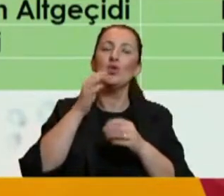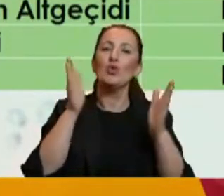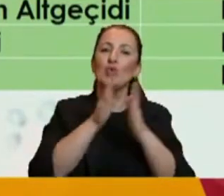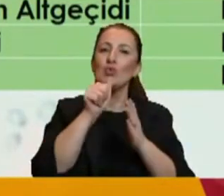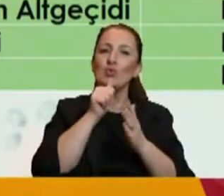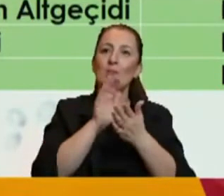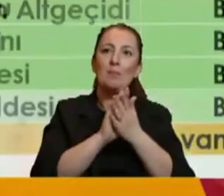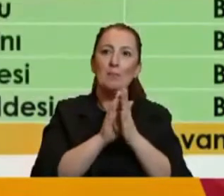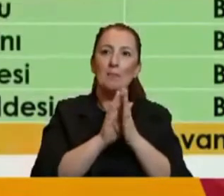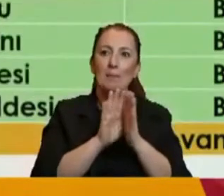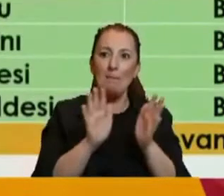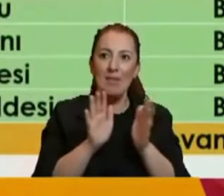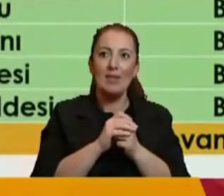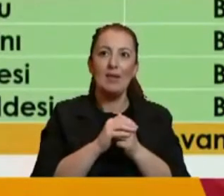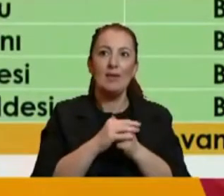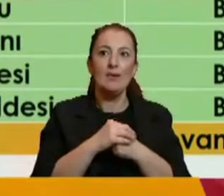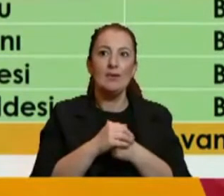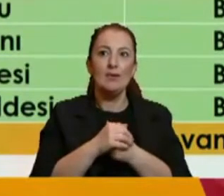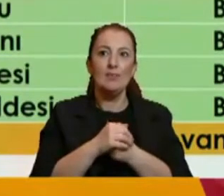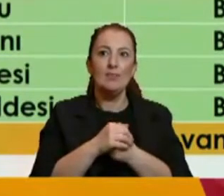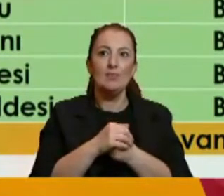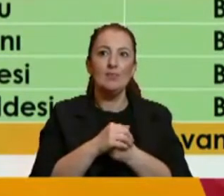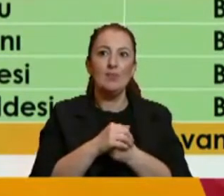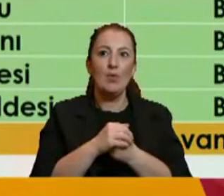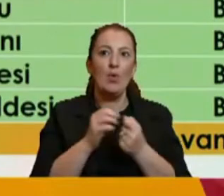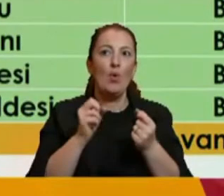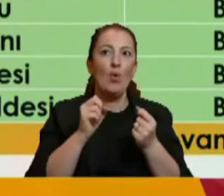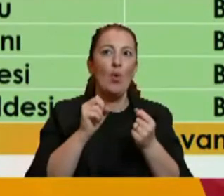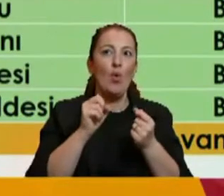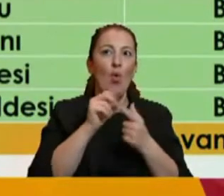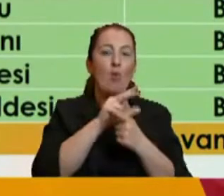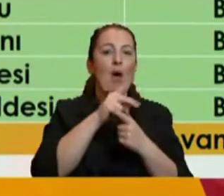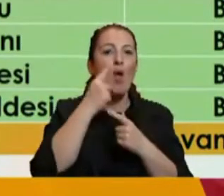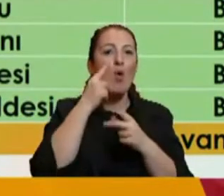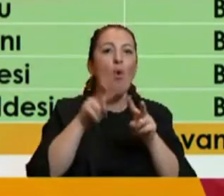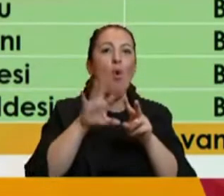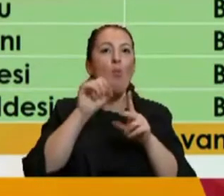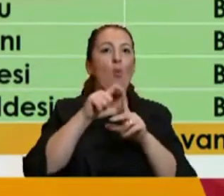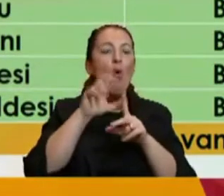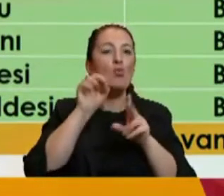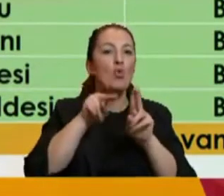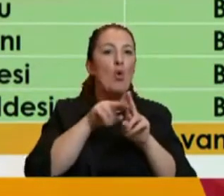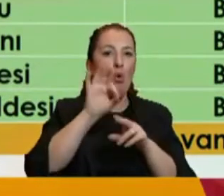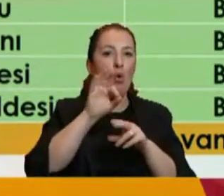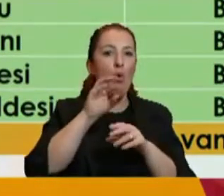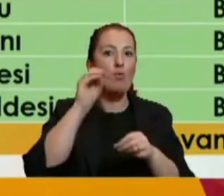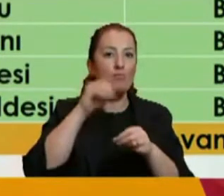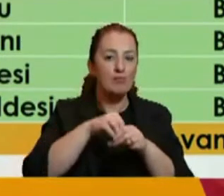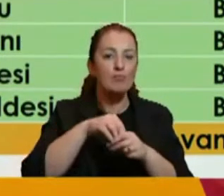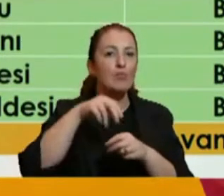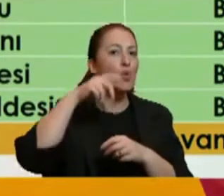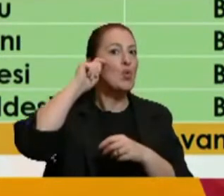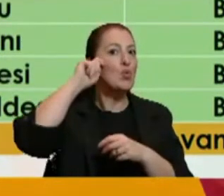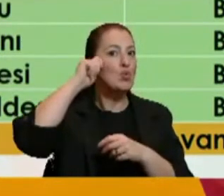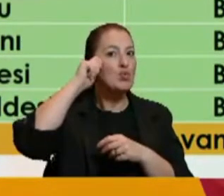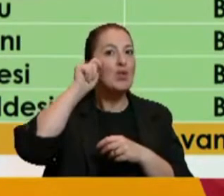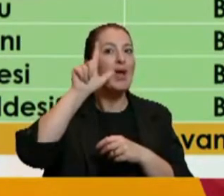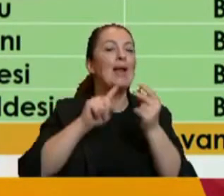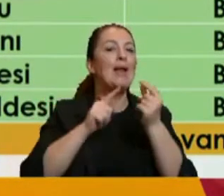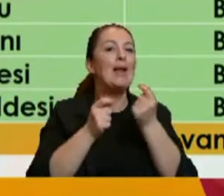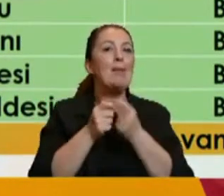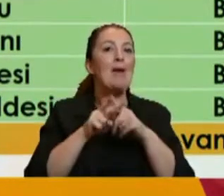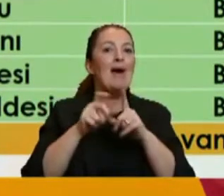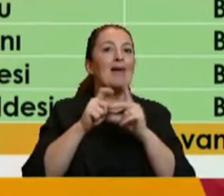kapasitesi bitti bu Ümraniye Modoko Sitesi bitti Üsküdar Libadiye Caddesi DSİ yönü